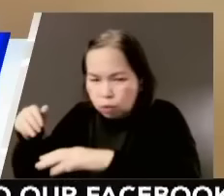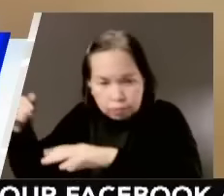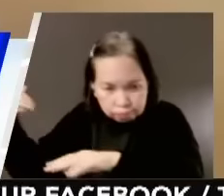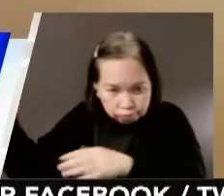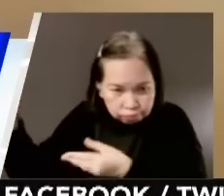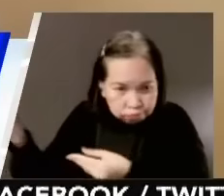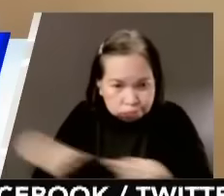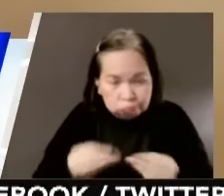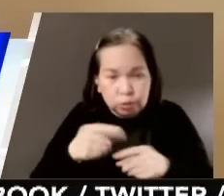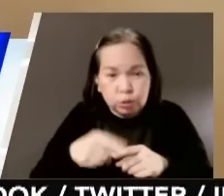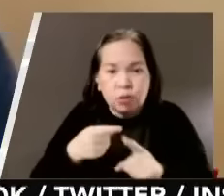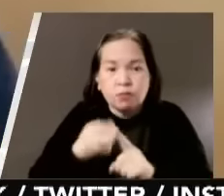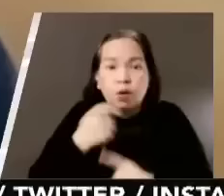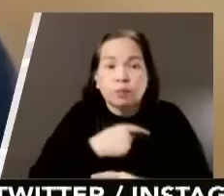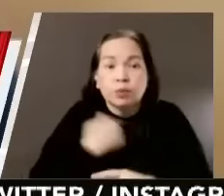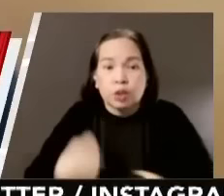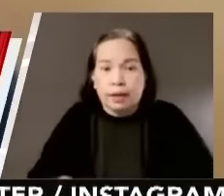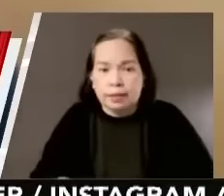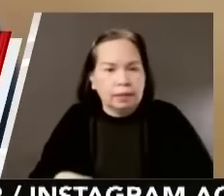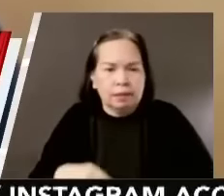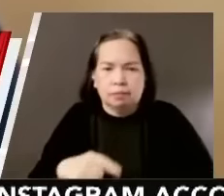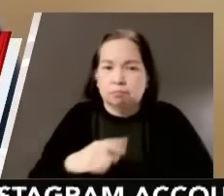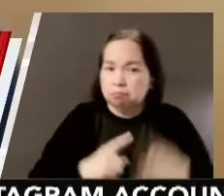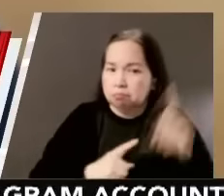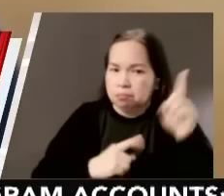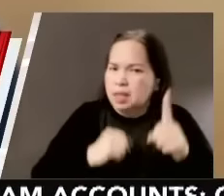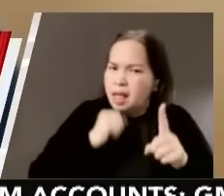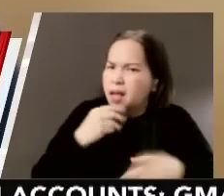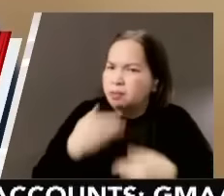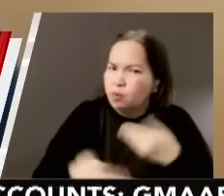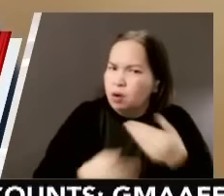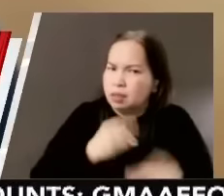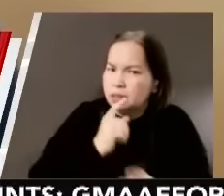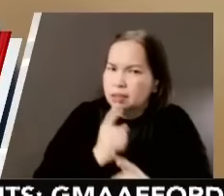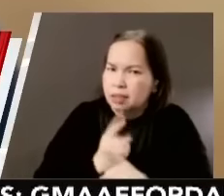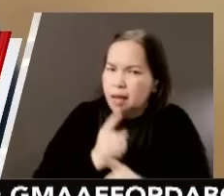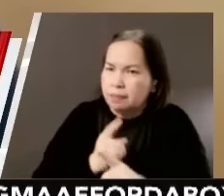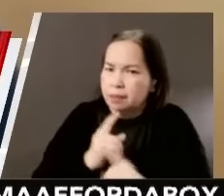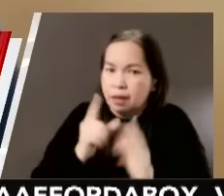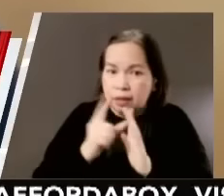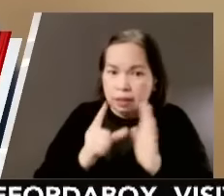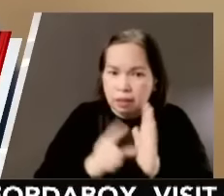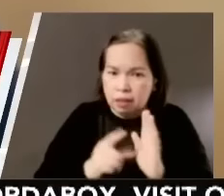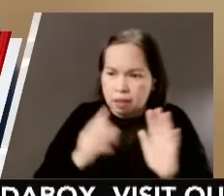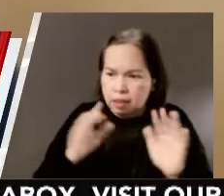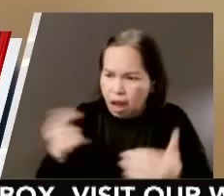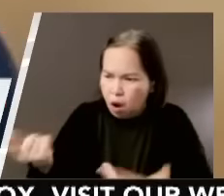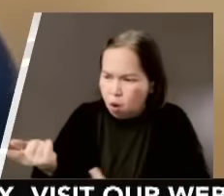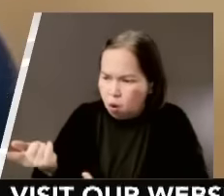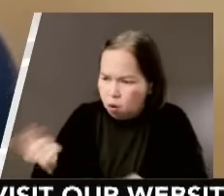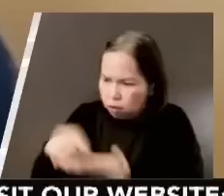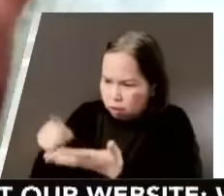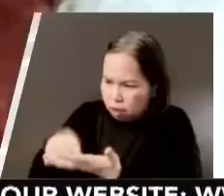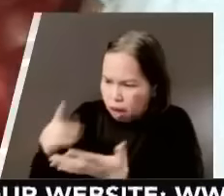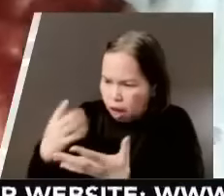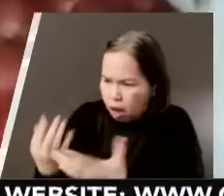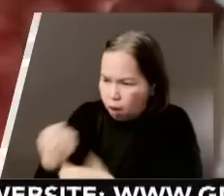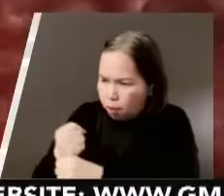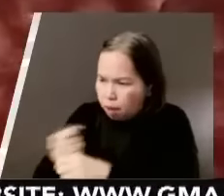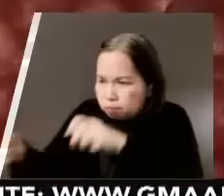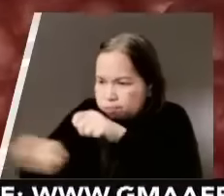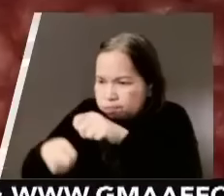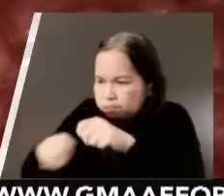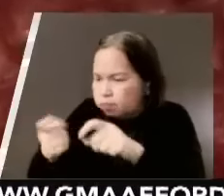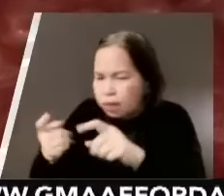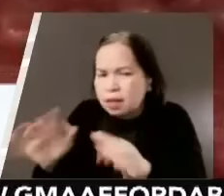ito dumaan sa tamang proseso kaya hindi natin alam kung paano siya produce or kung saan siya nanggaling talaga.